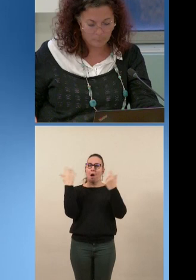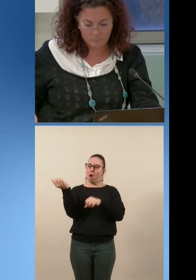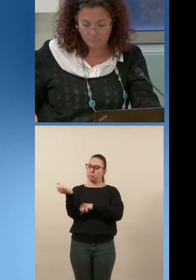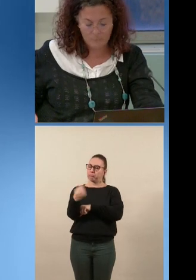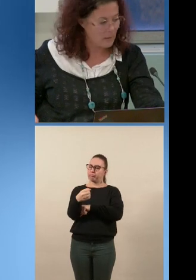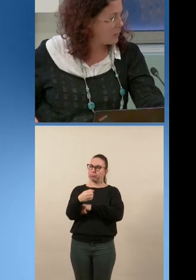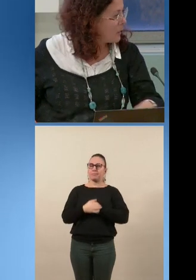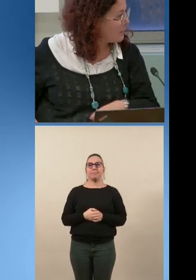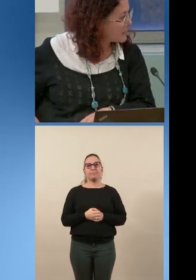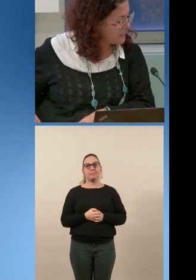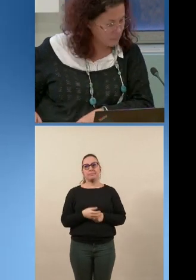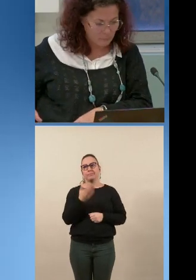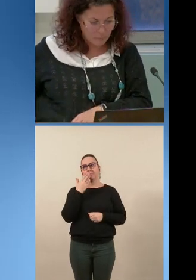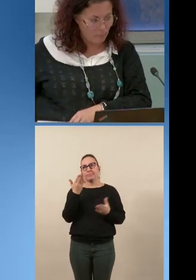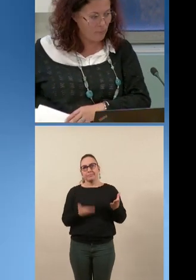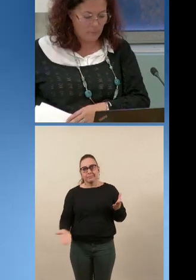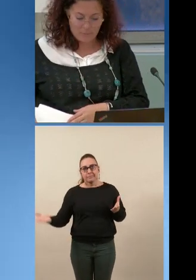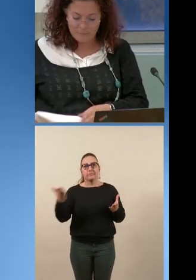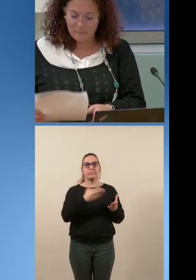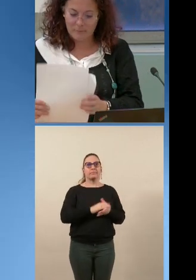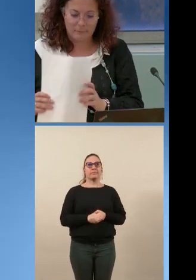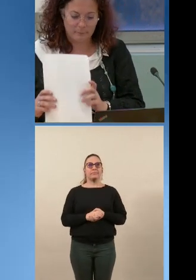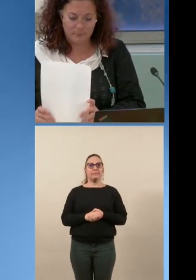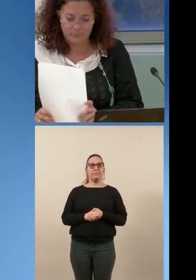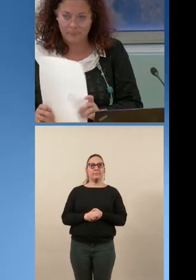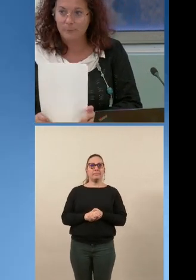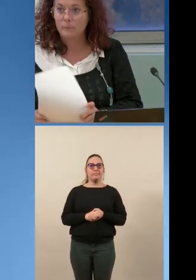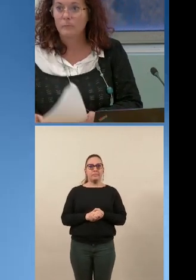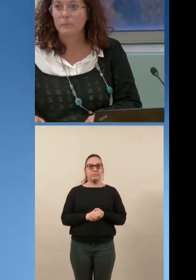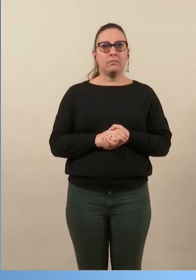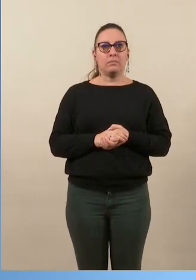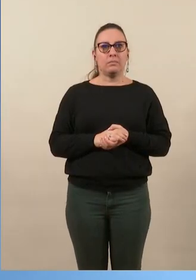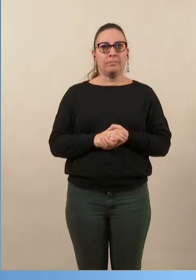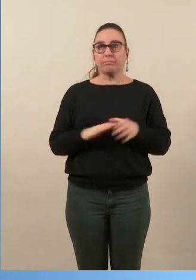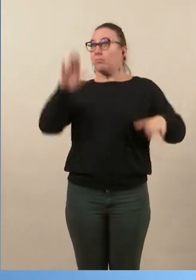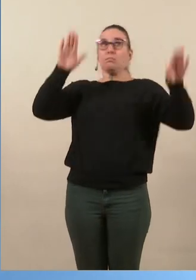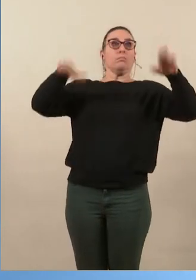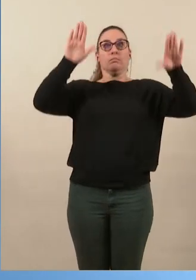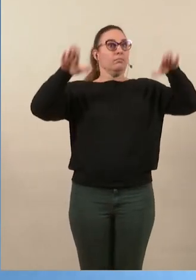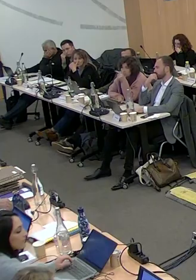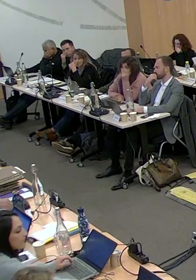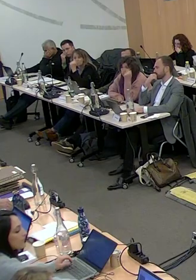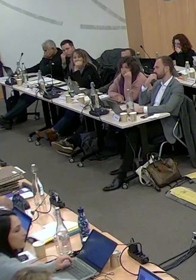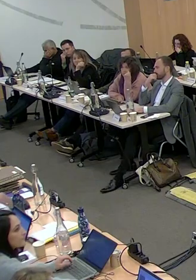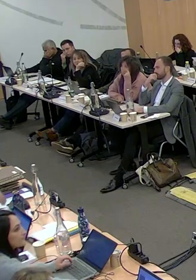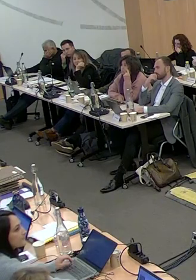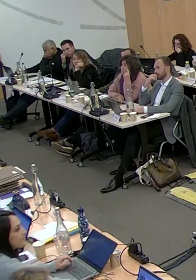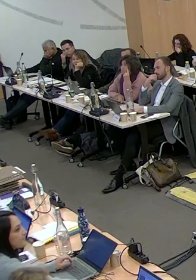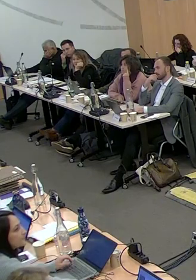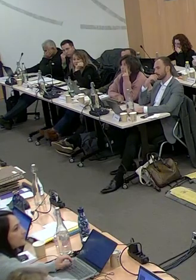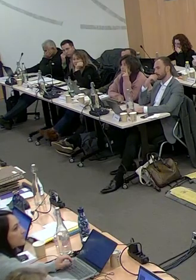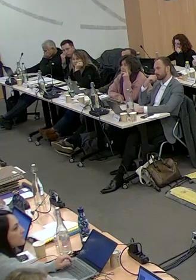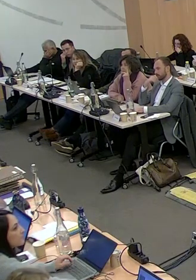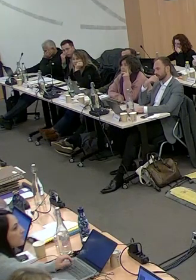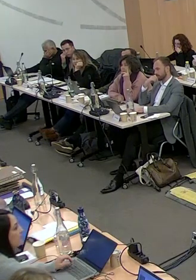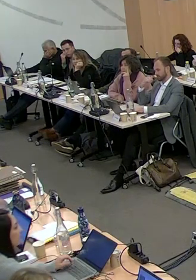merci merci beaucoup euh ou là c'est une forée de main madame BINCE commençons alors attendez je vais